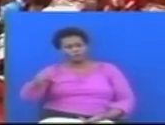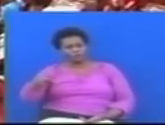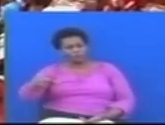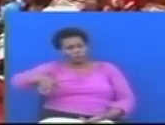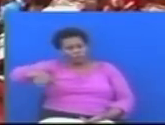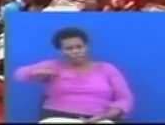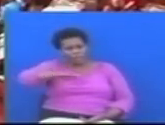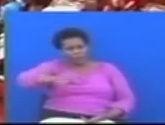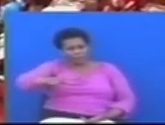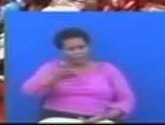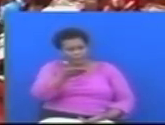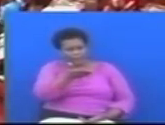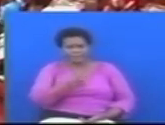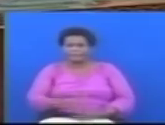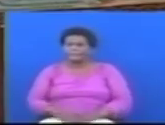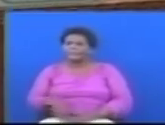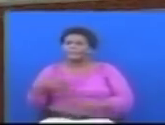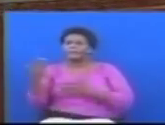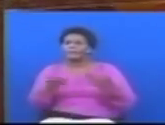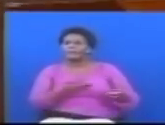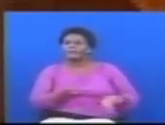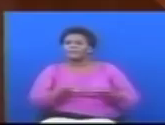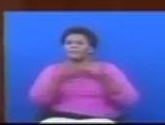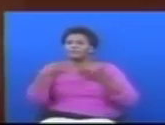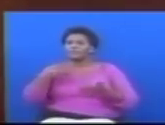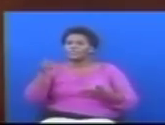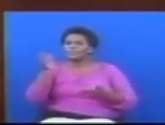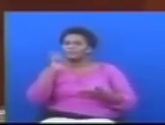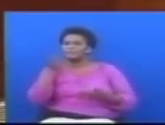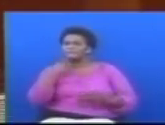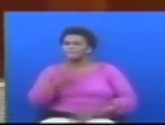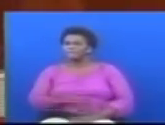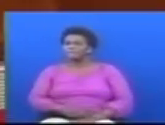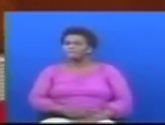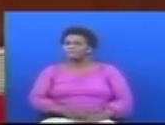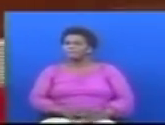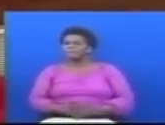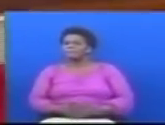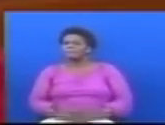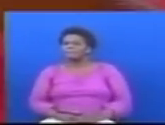Mheshimiwa Naibu Waziri wa Ujenzi, Uchukuzi na Mawasiliano, majibu.